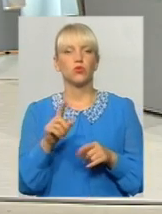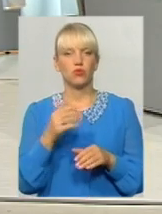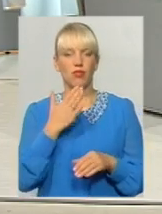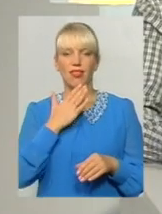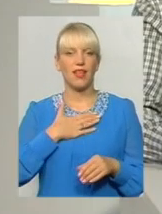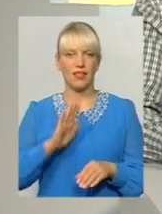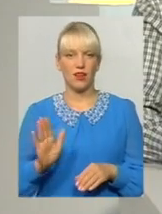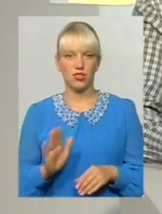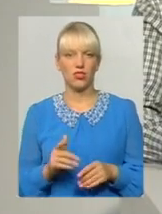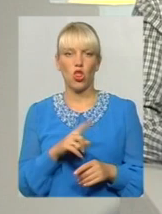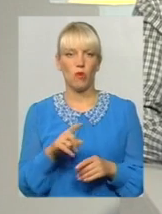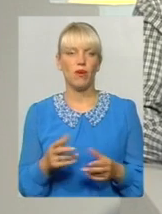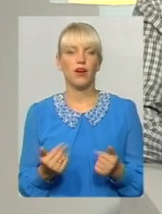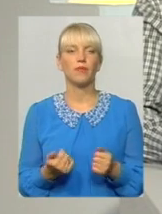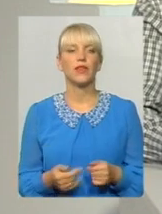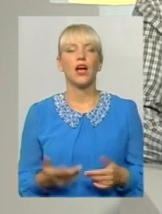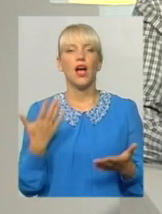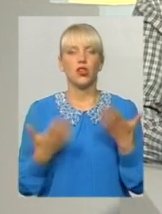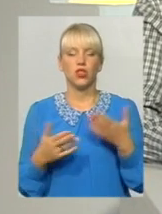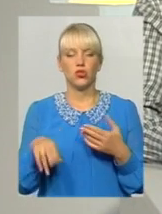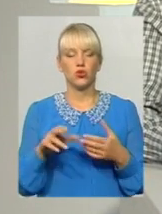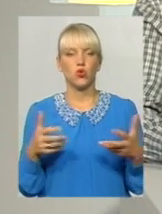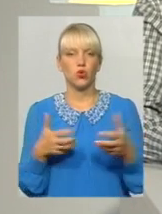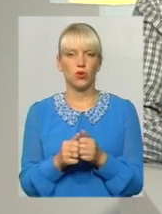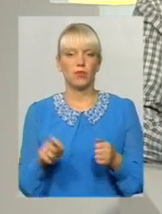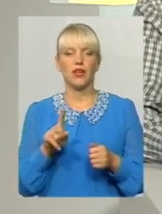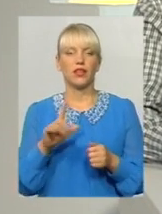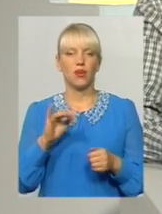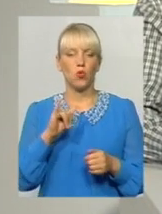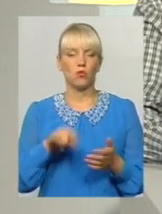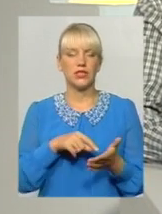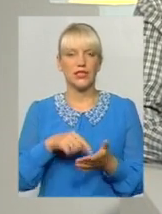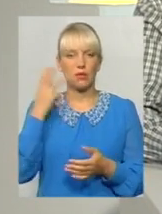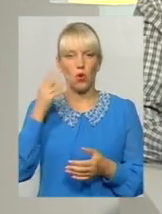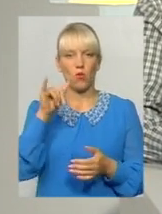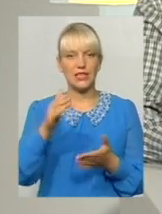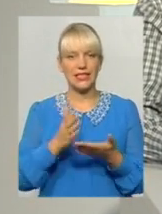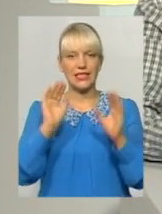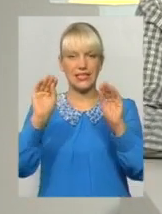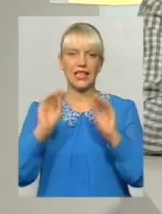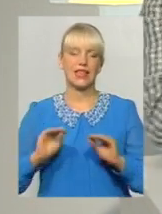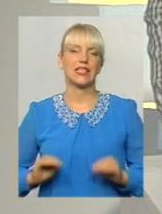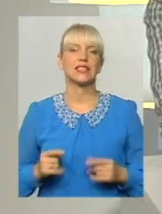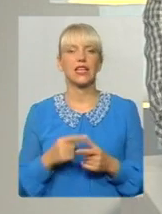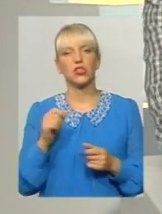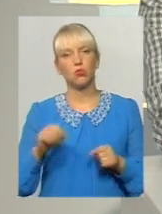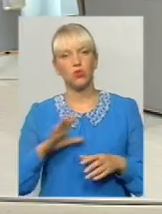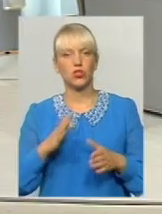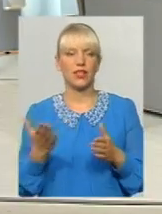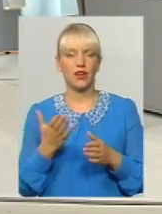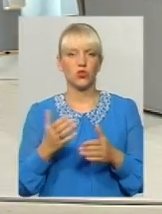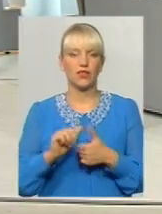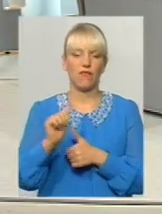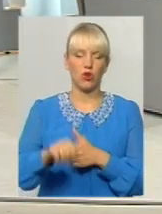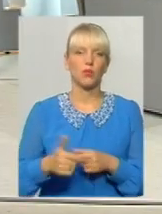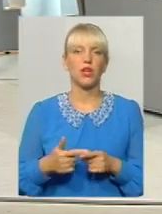зрозумів. Щодо ДТП скоєні, які в місті Хмельницькому, у вас є статистика чи... Там можна якось виокремити?